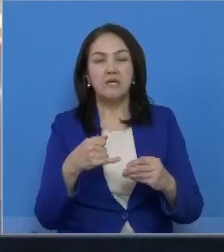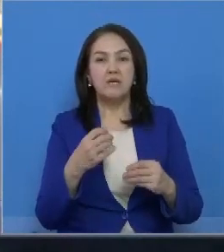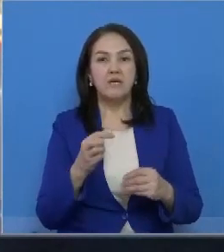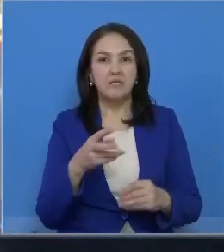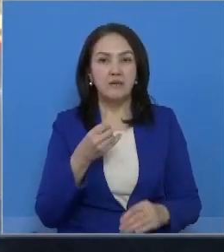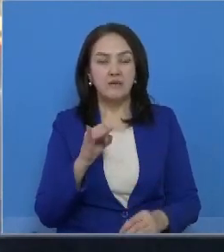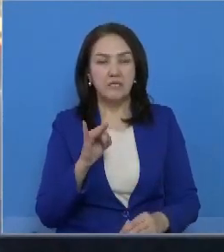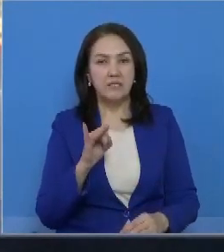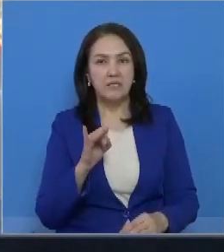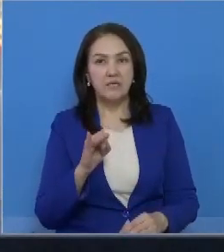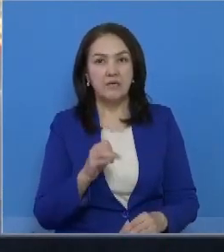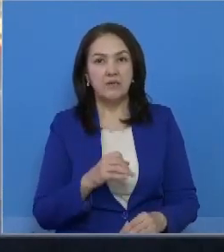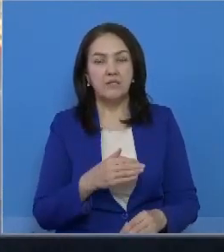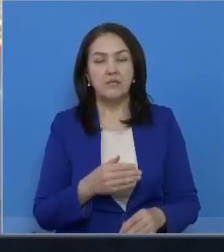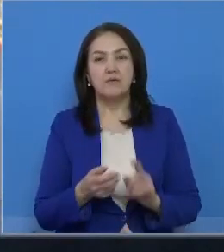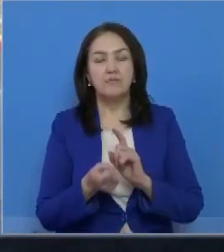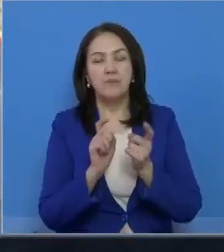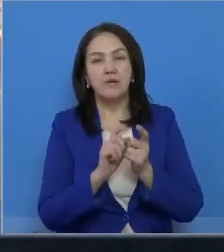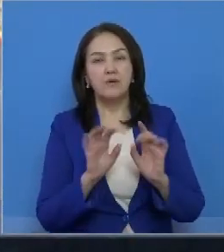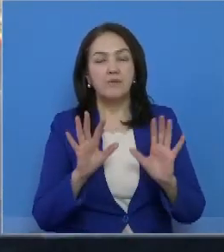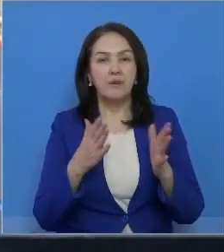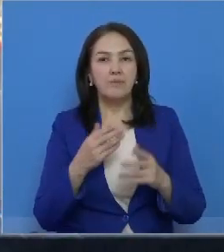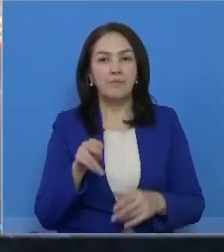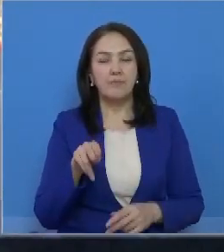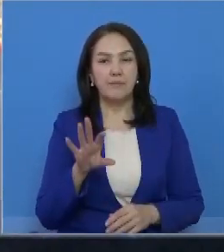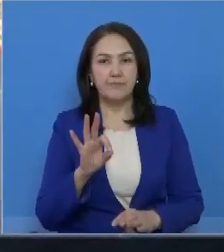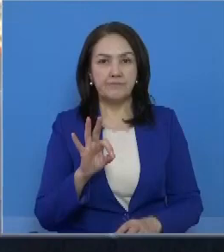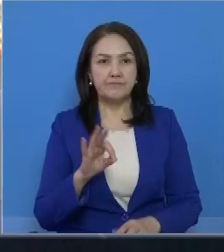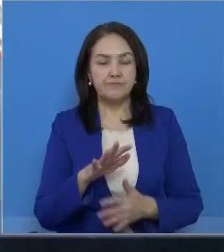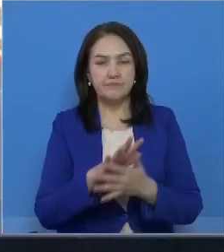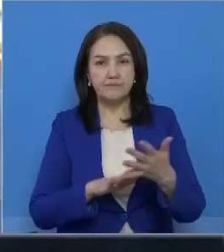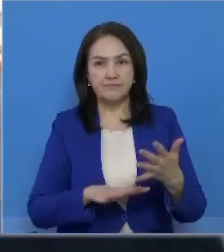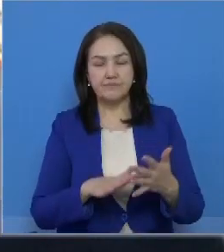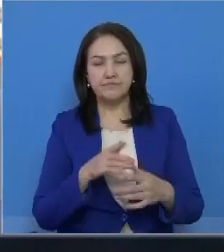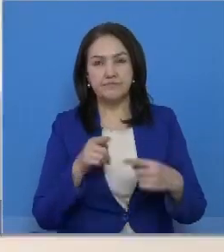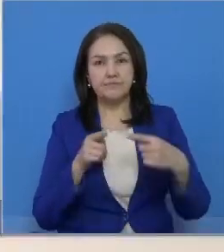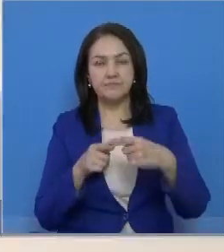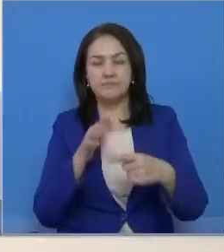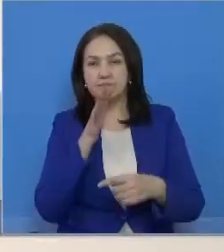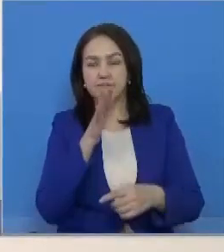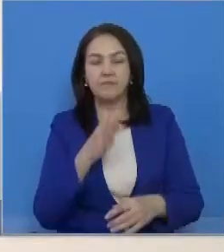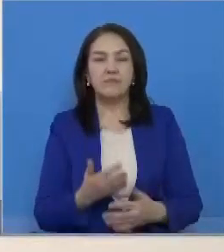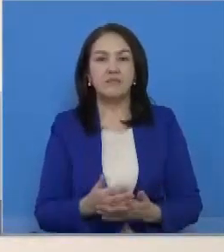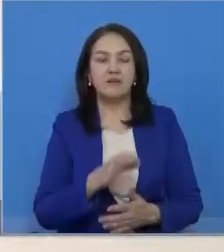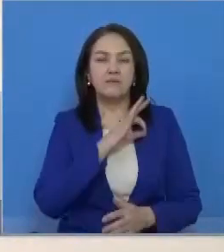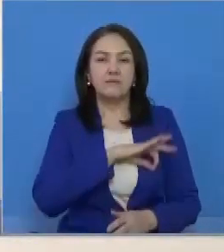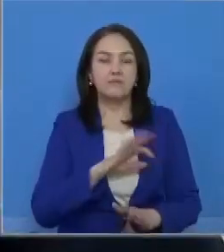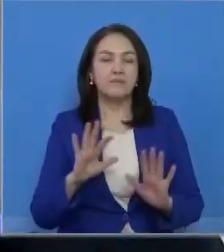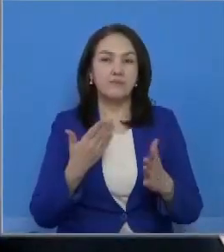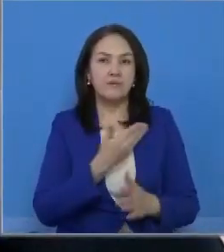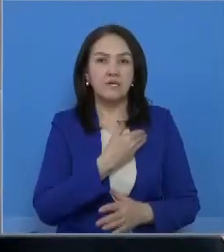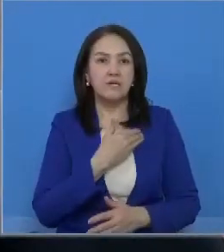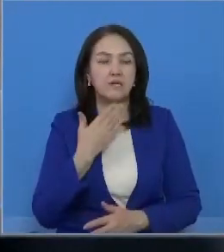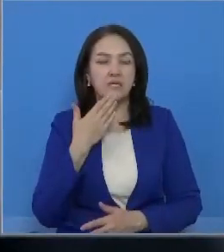то есть спорные моменты по продлению срок аренды Пользуясь случаем хотелось бы